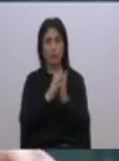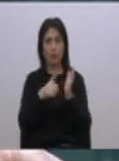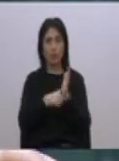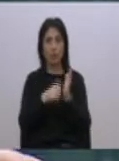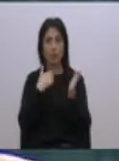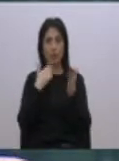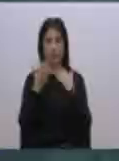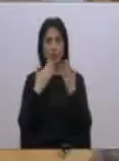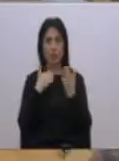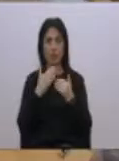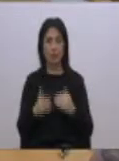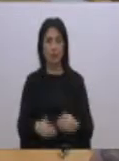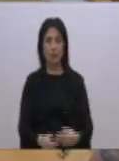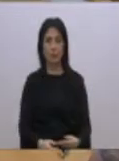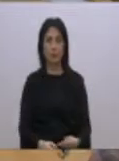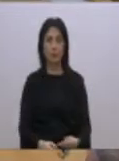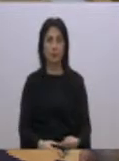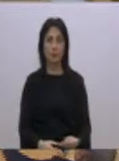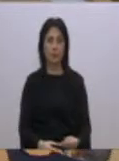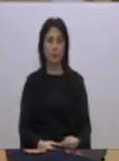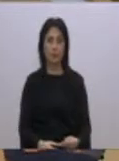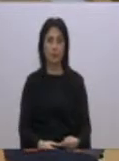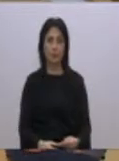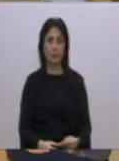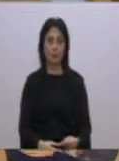ჩართოთ კენჭისხის რეჟიმი.